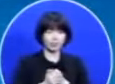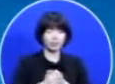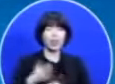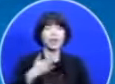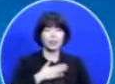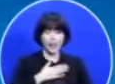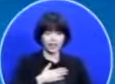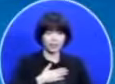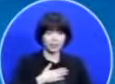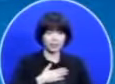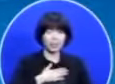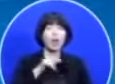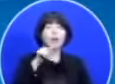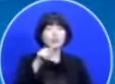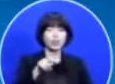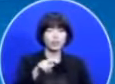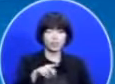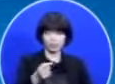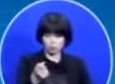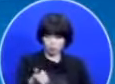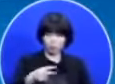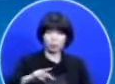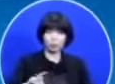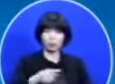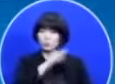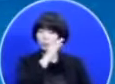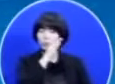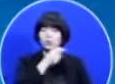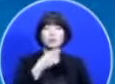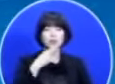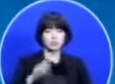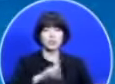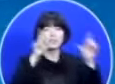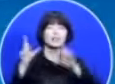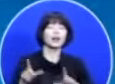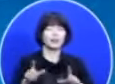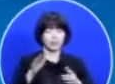나는 너에게 조금 더 부끄러움이 없이 살아 따라